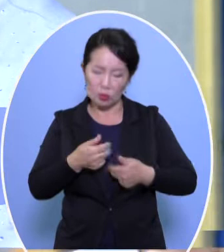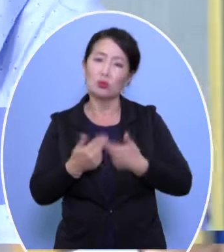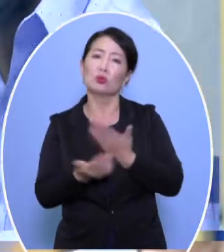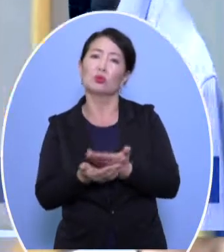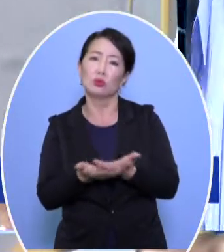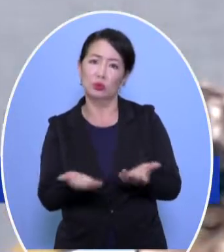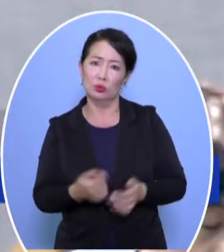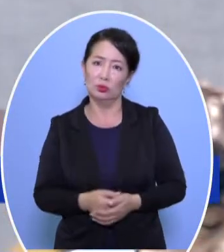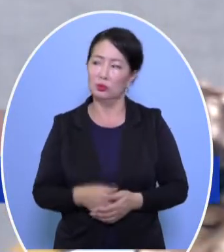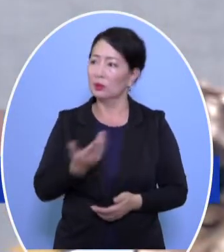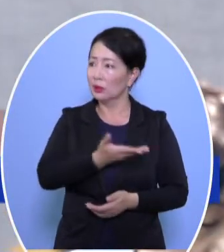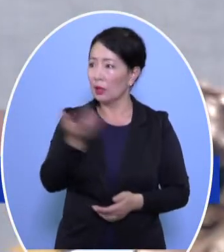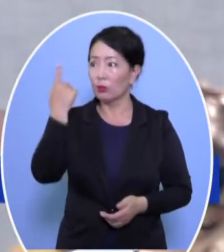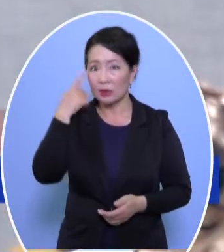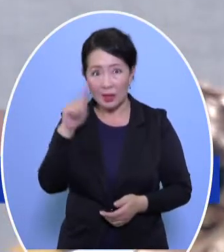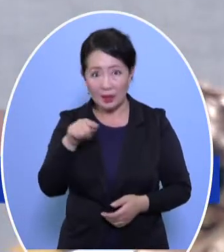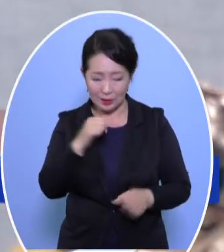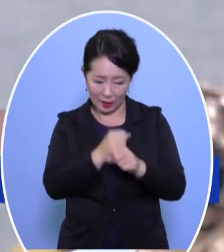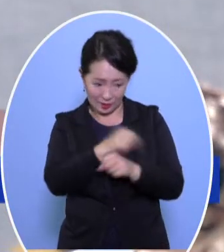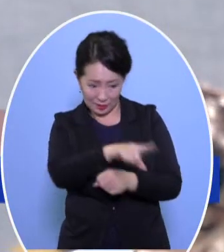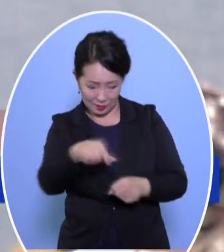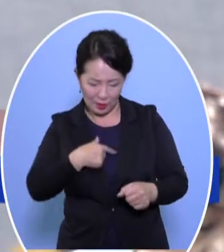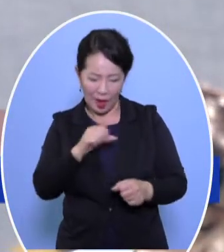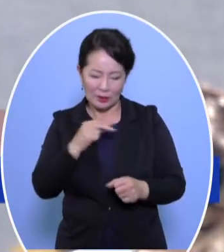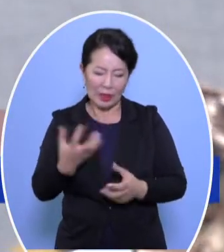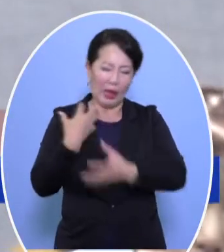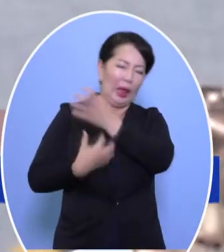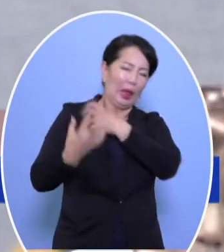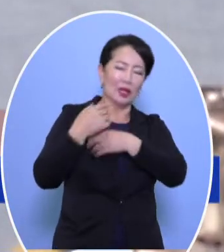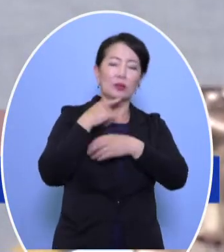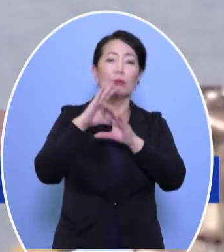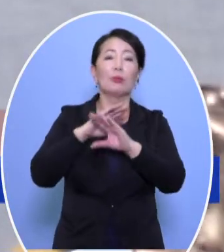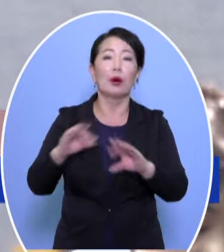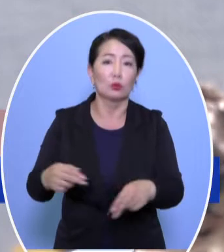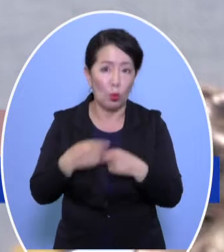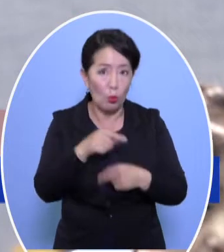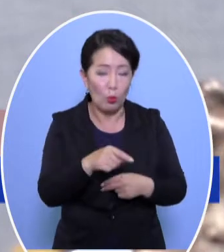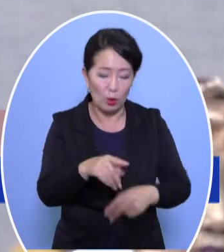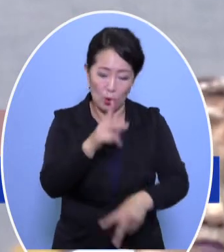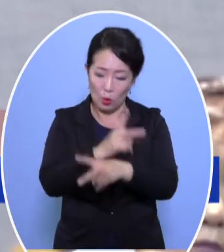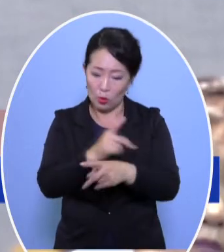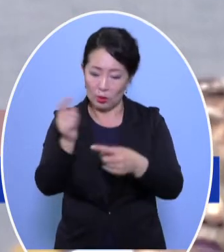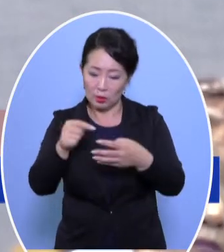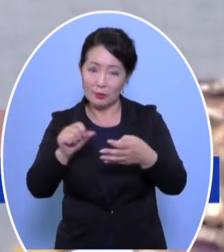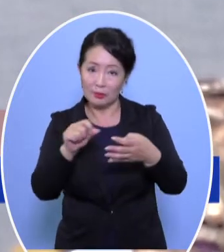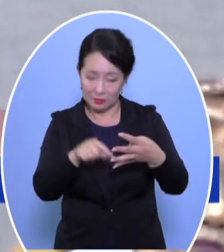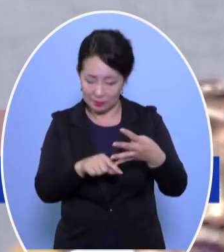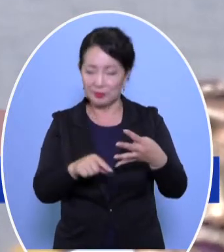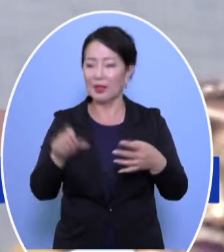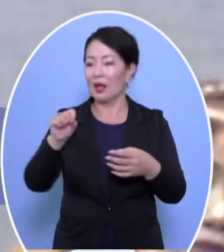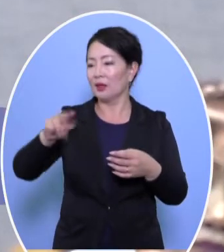өгөөч гэдэг. Та бүхний санаачилж байгаа ажил бас их бидний ачааллыг хөнгөвчлж гэнэ гэдгийг бас хэлмээр. Хуулийн заалт юм болсон